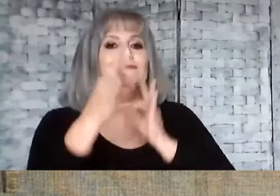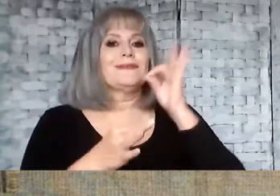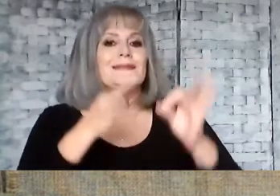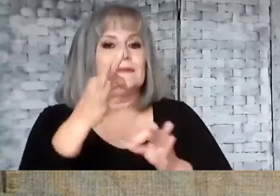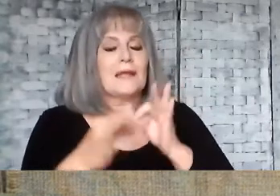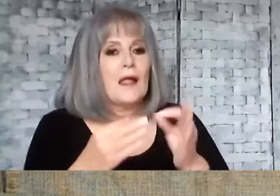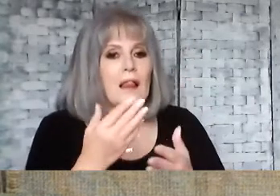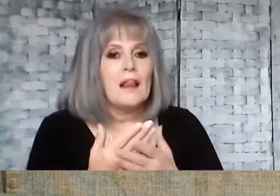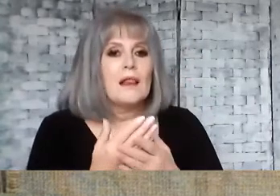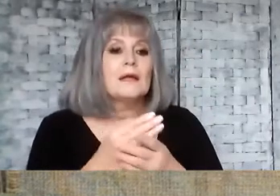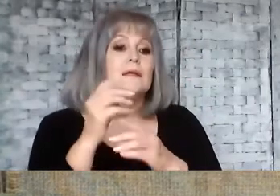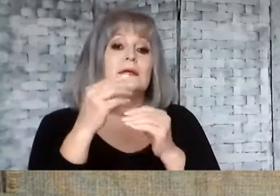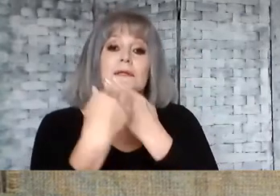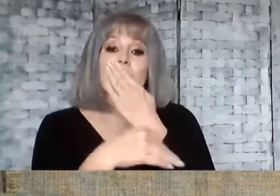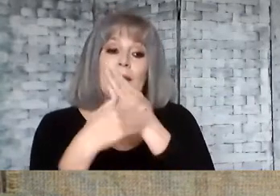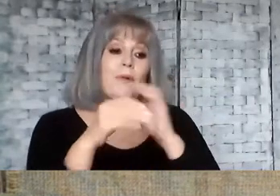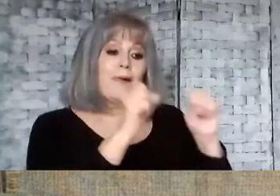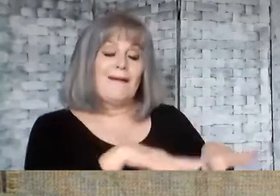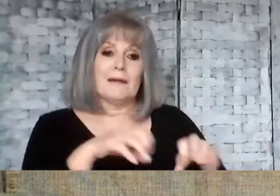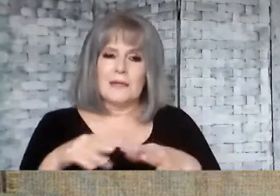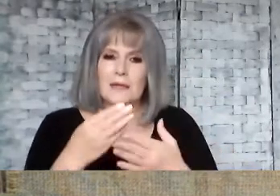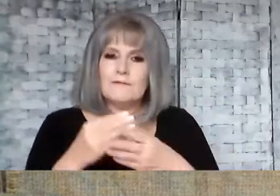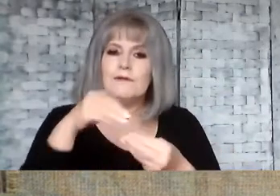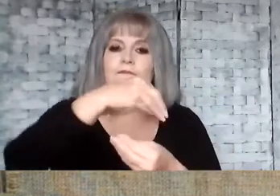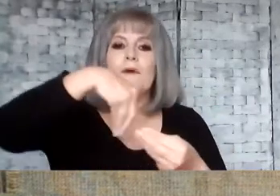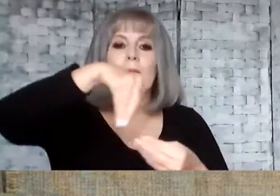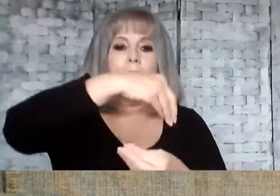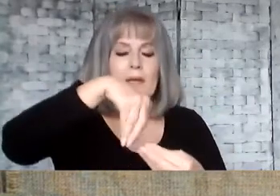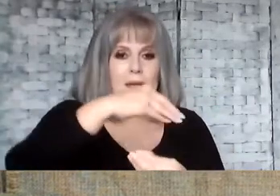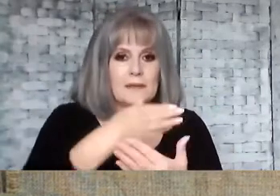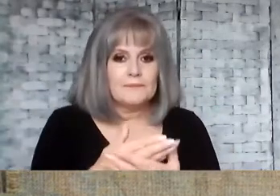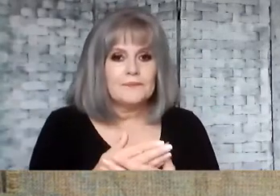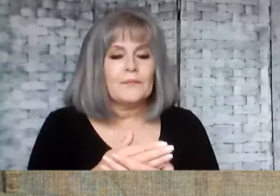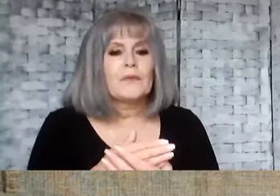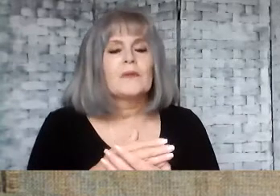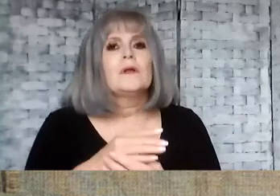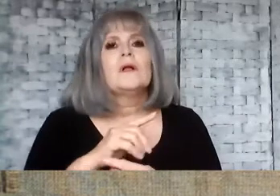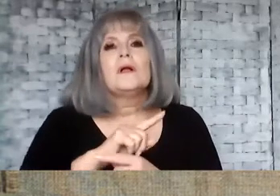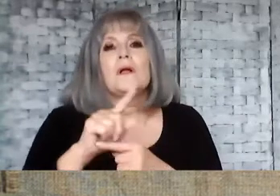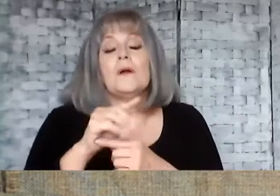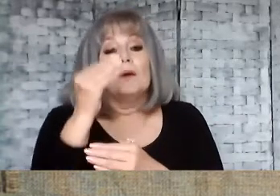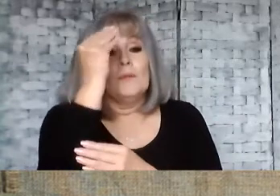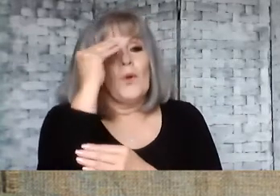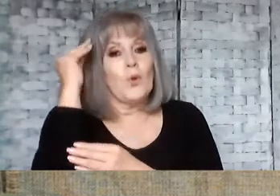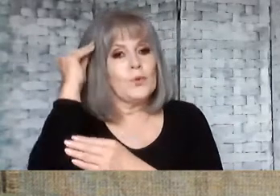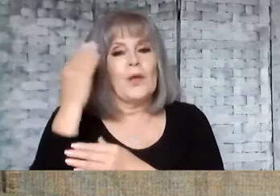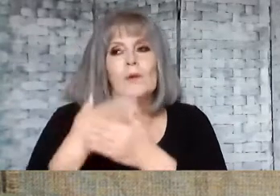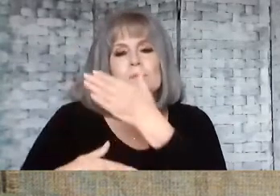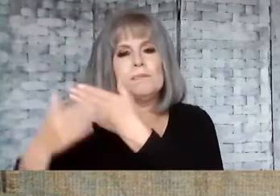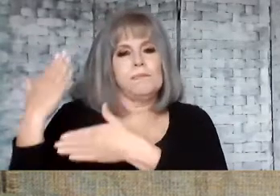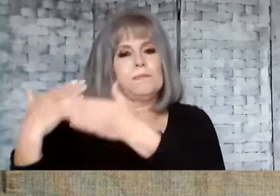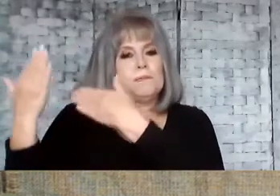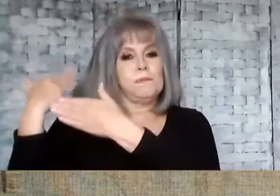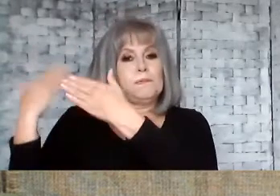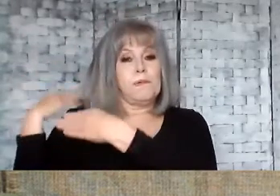een huisgesin, een familie. En vriende, in die antieke wereld was het baie, het het baie voorgekom, dat